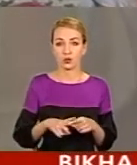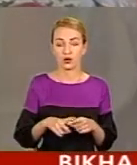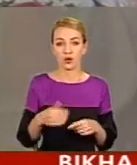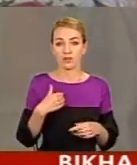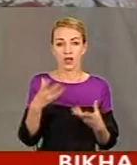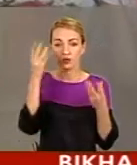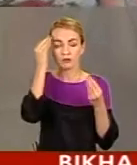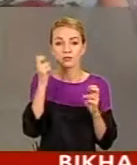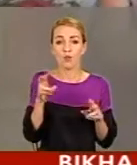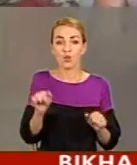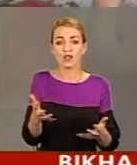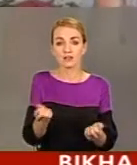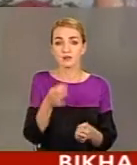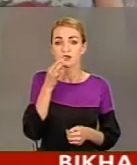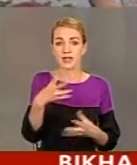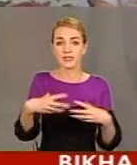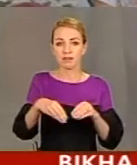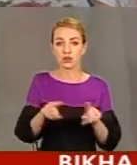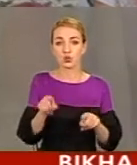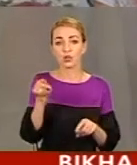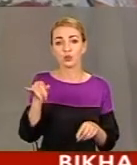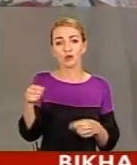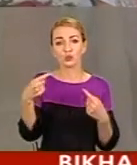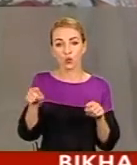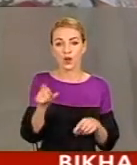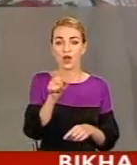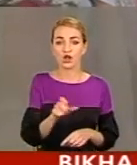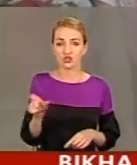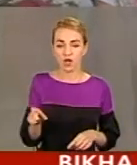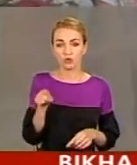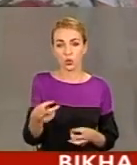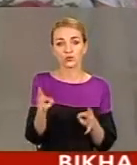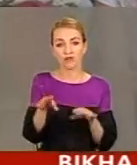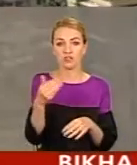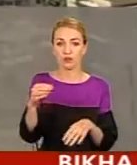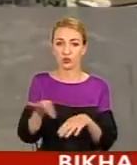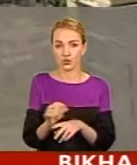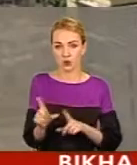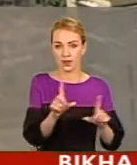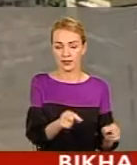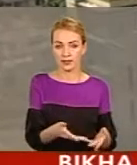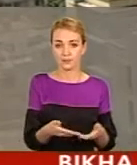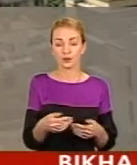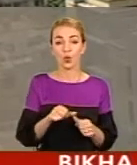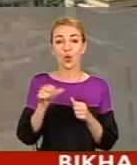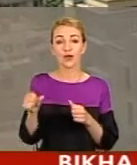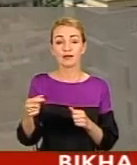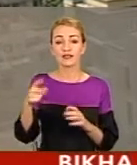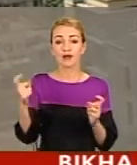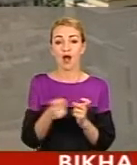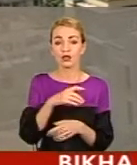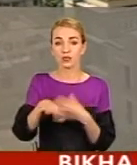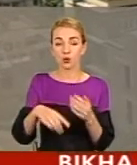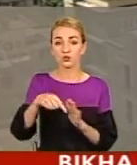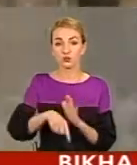не укладывается, как можно взять и сказать семье, что ты, у тебя другое гражданство, ты оставайся, а твой муж полетит. Окрім скандалу внутрішнього, назріває